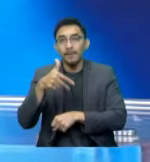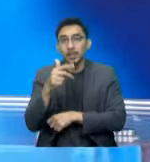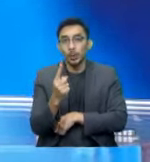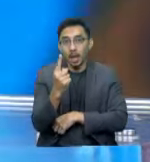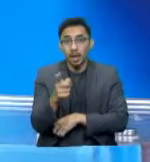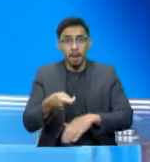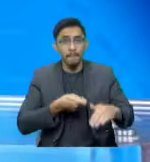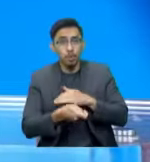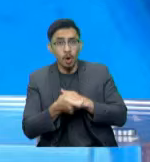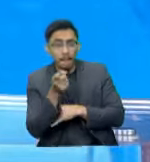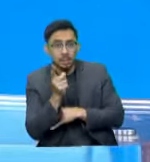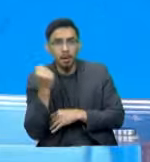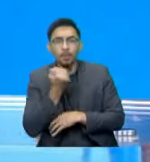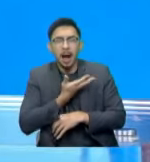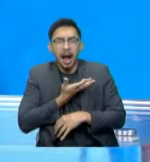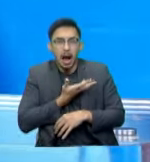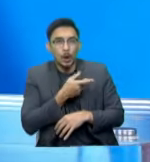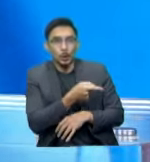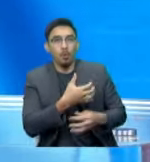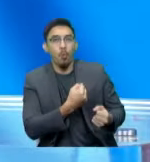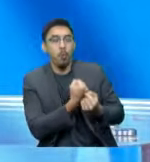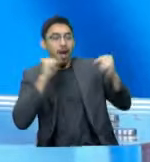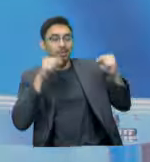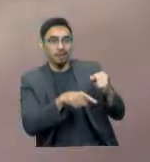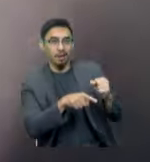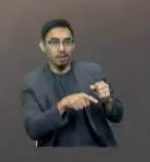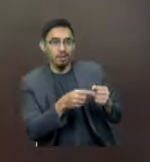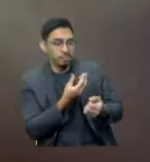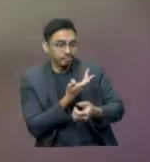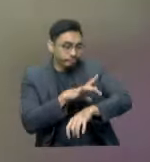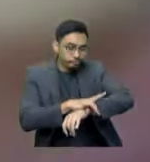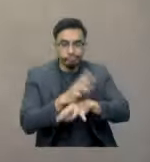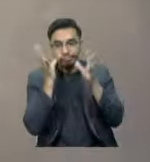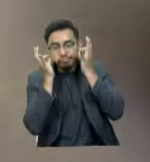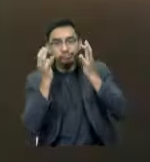dipicu lantaran pelaku ingin menguasai perhiasan korban.